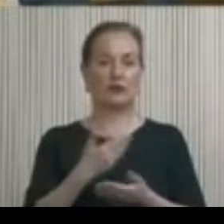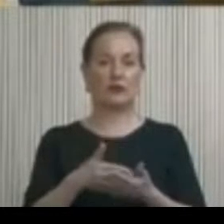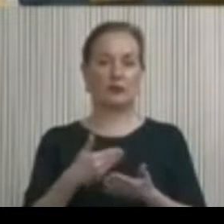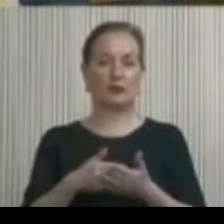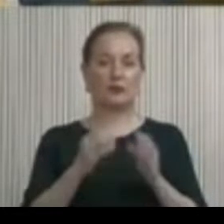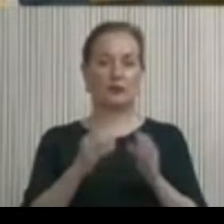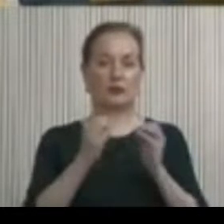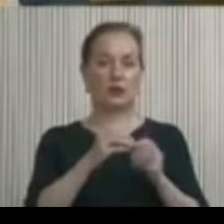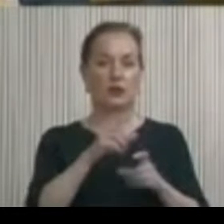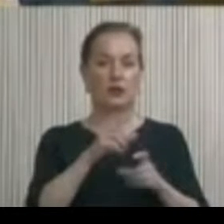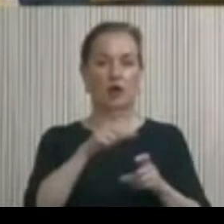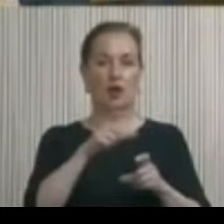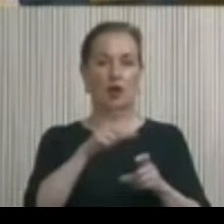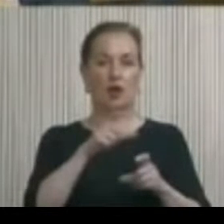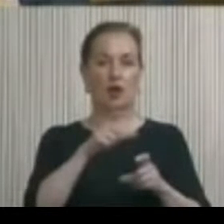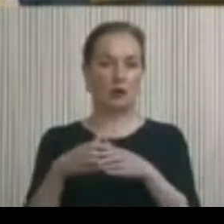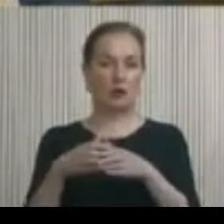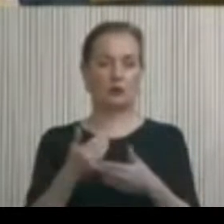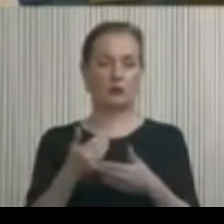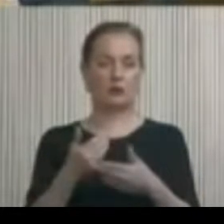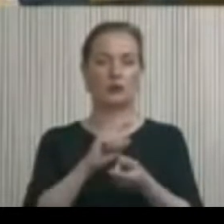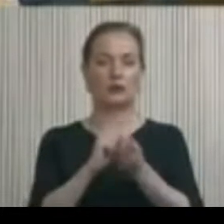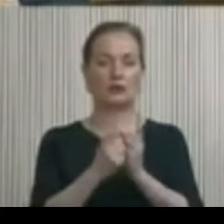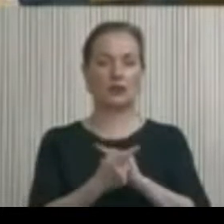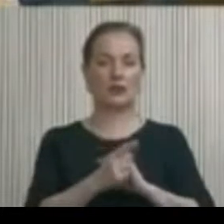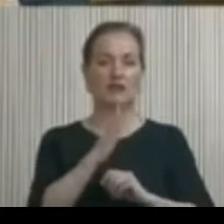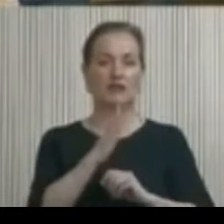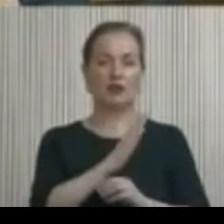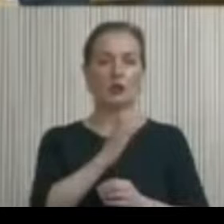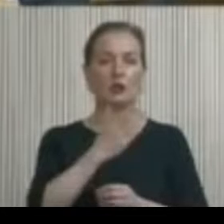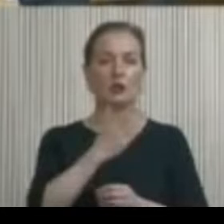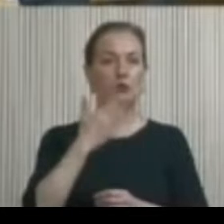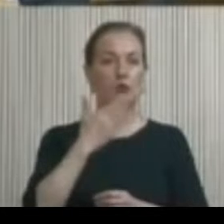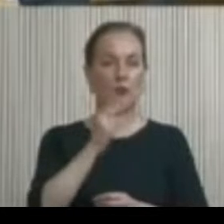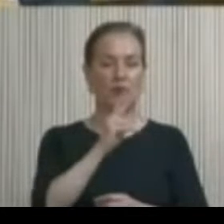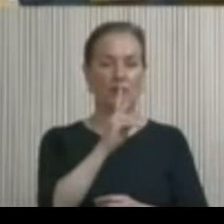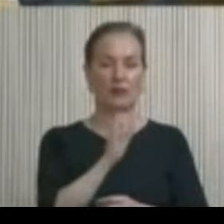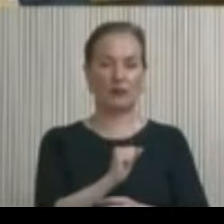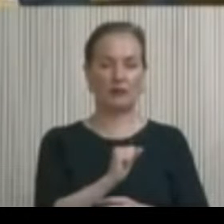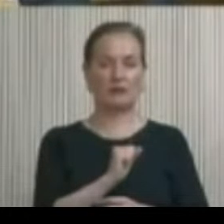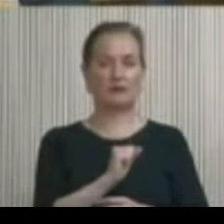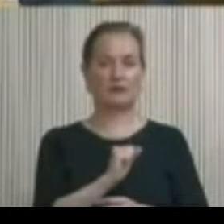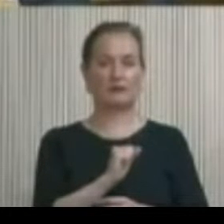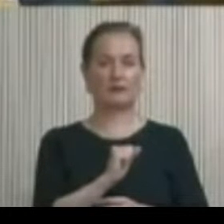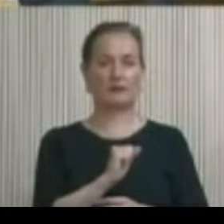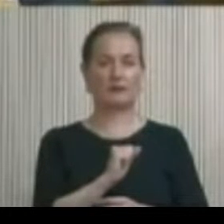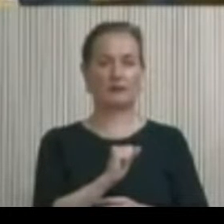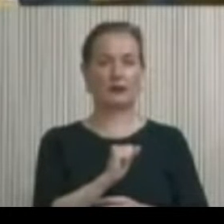які хотіли стати, ми говоримо про Супрунівську громаду і багато інших,